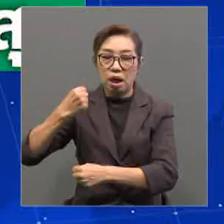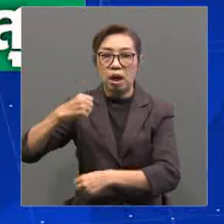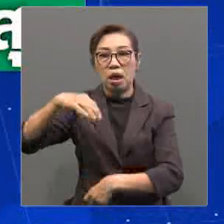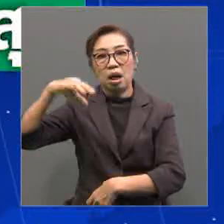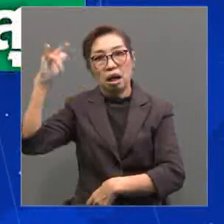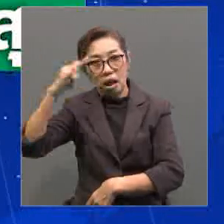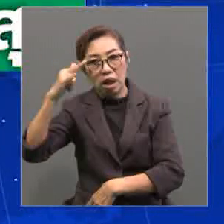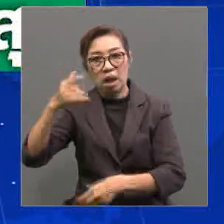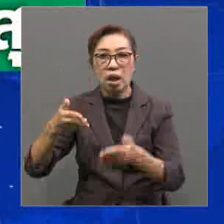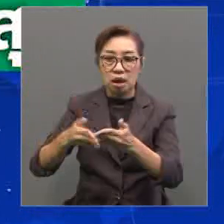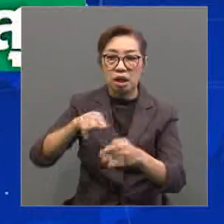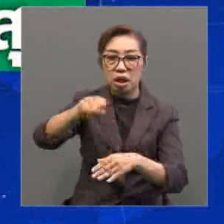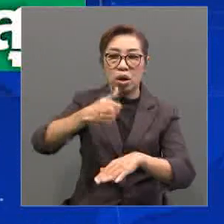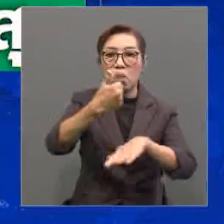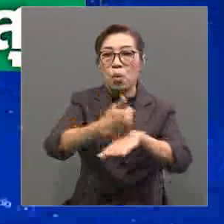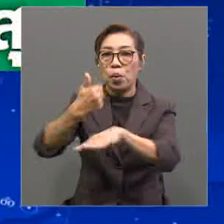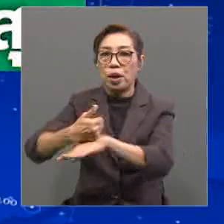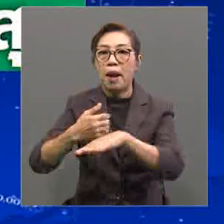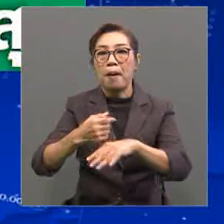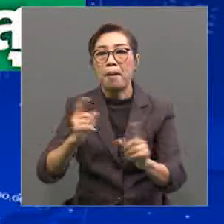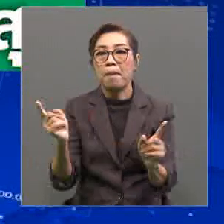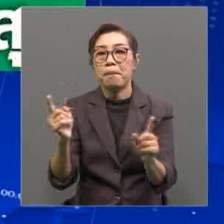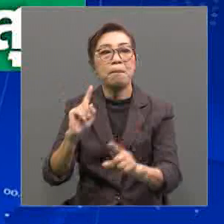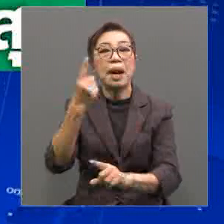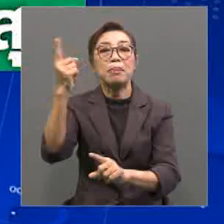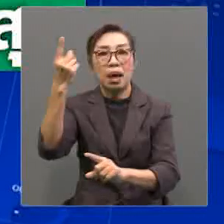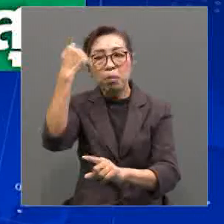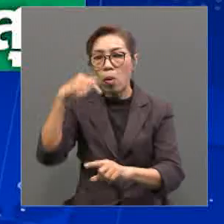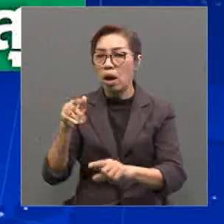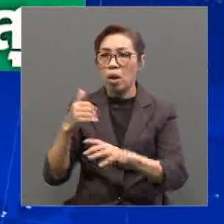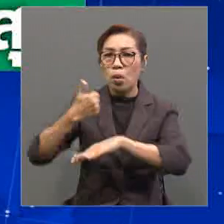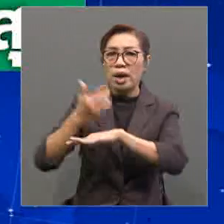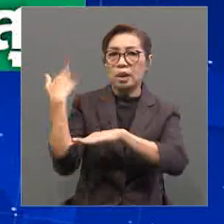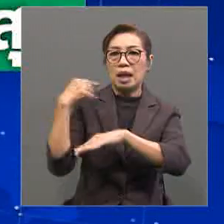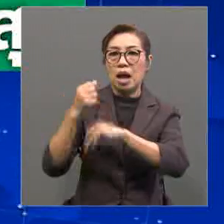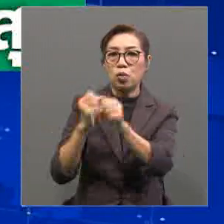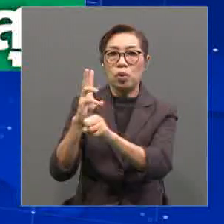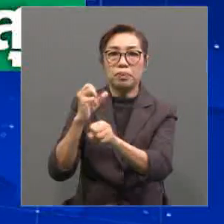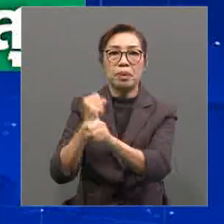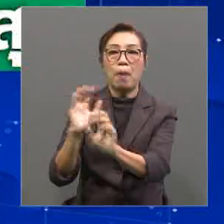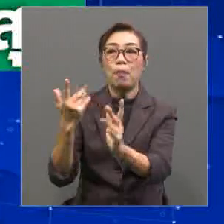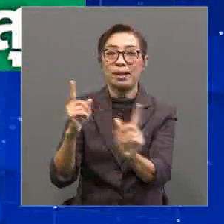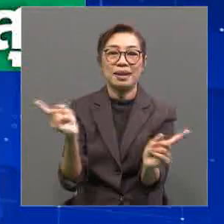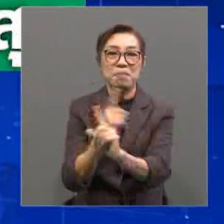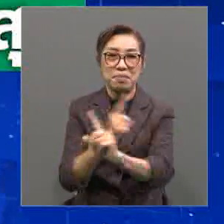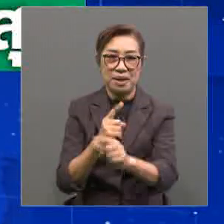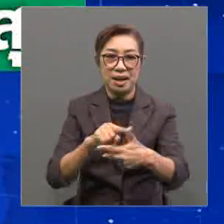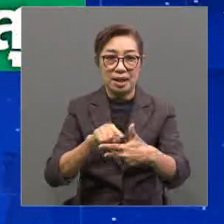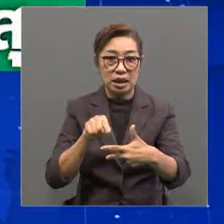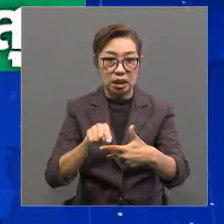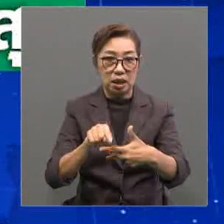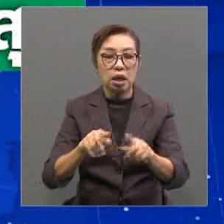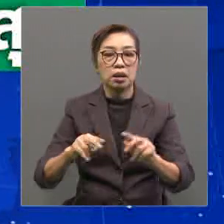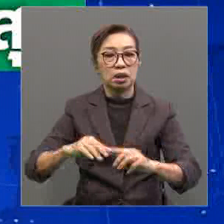รับตำแหน่งใหม่ทั้งหมดเพราะว่าคนเดิมเนี่ยเกษียณอายุราชการค่ะโดยผู้บัญชาการทหารสูงสุดคนใหม่ได้แก่พลเอกทรงวิทย์หนุน